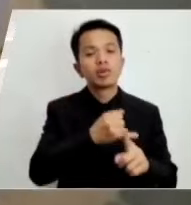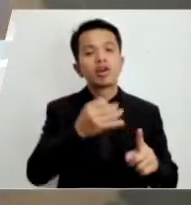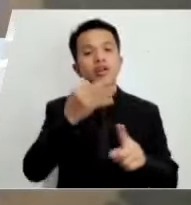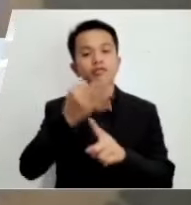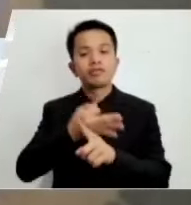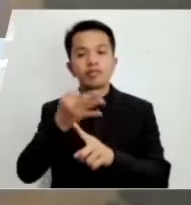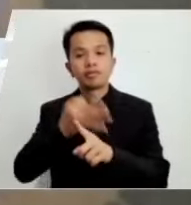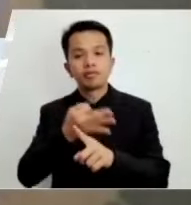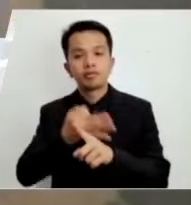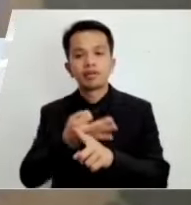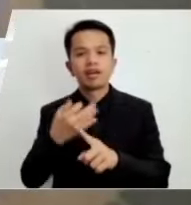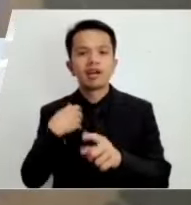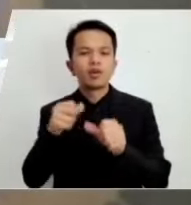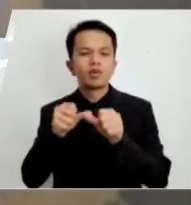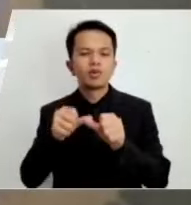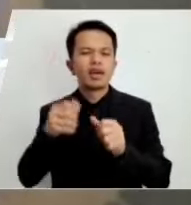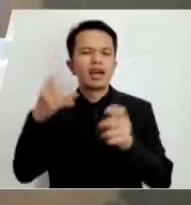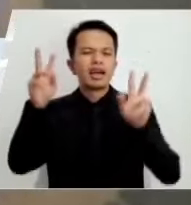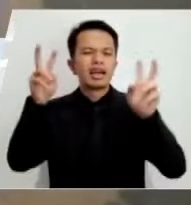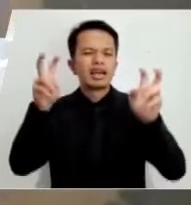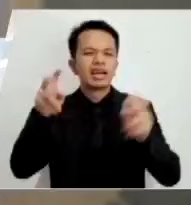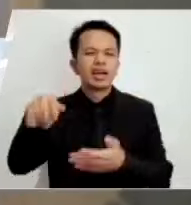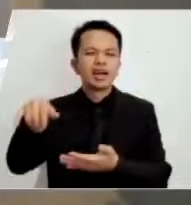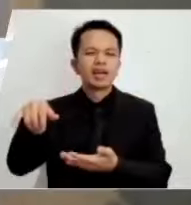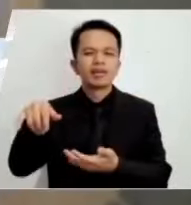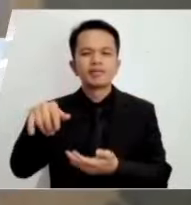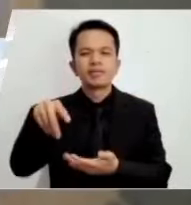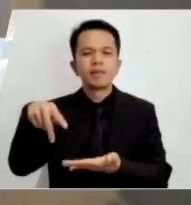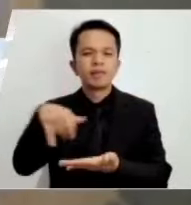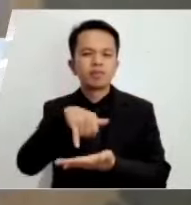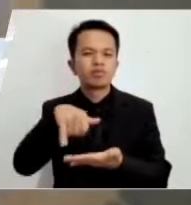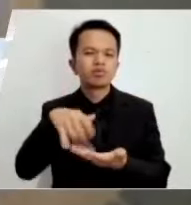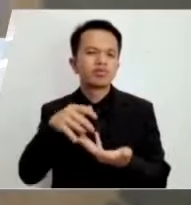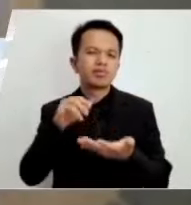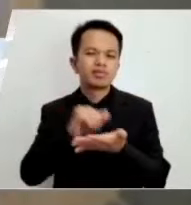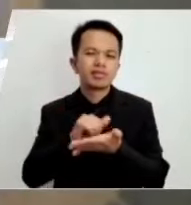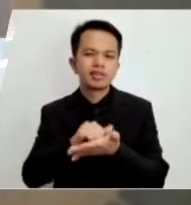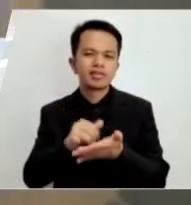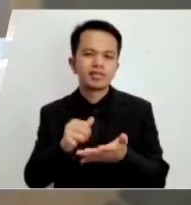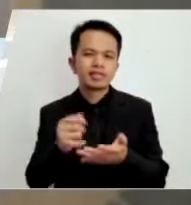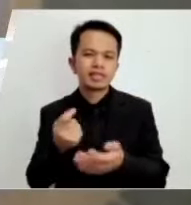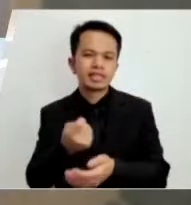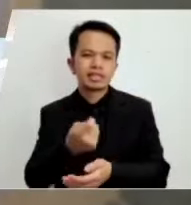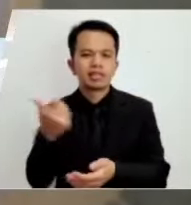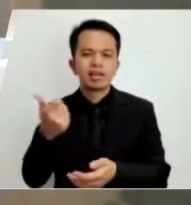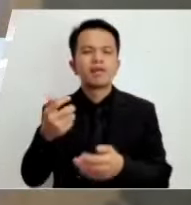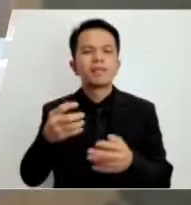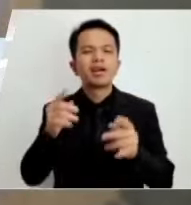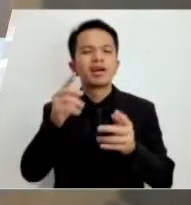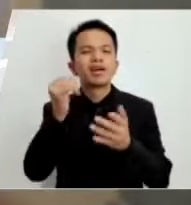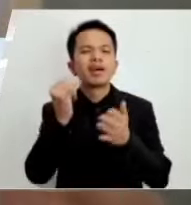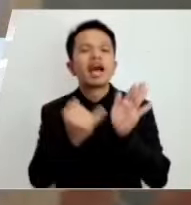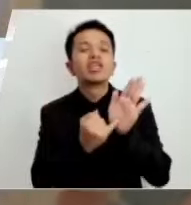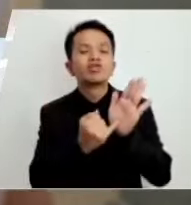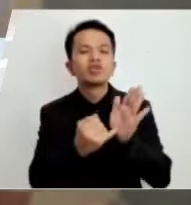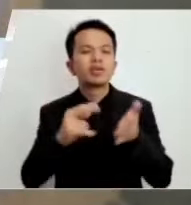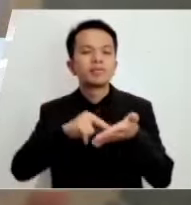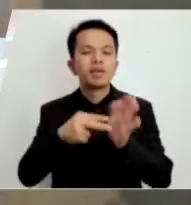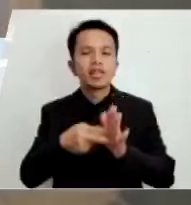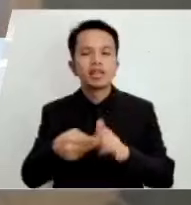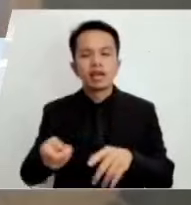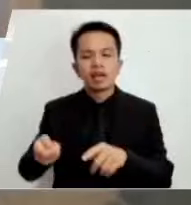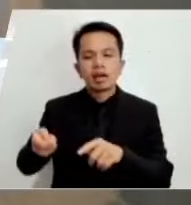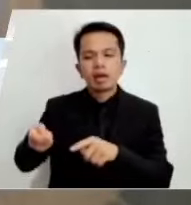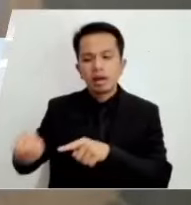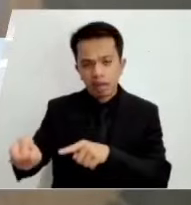plantsa so So yung by March itong buwan na to tinanggal na sa saksakan yung plantsa pero nandon pa yung init so ah